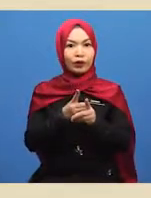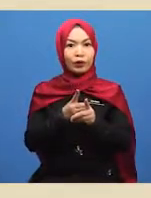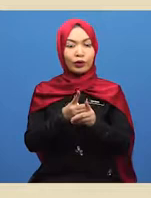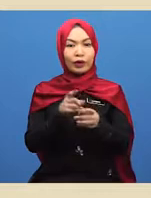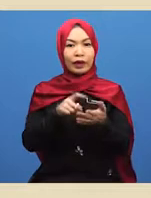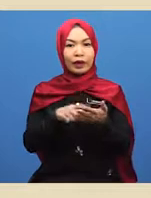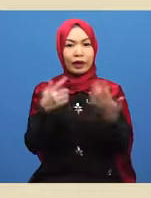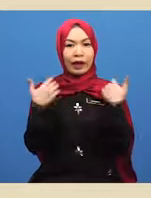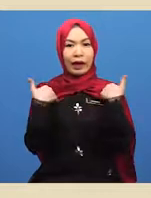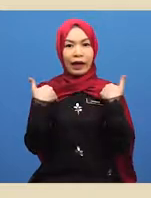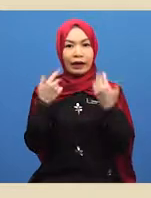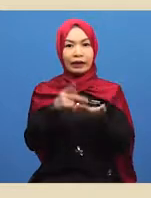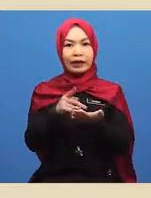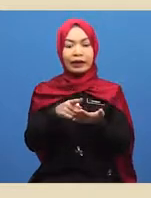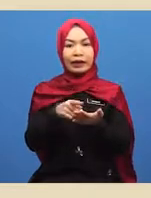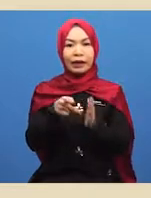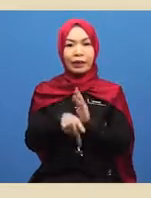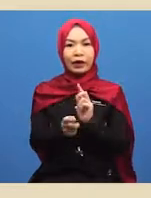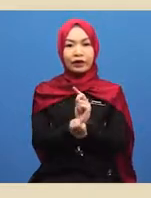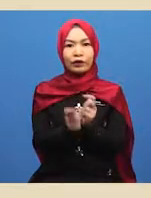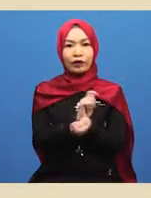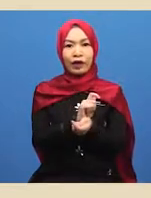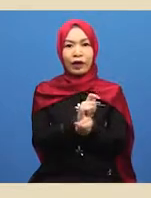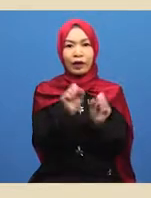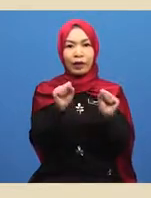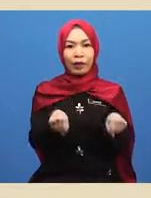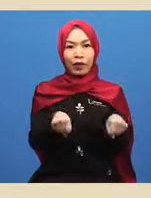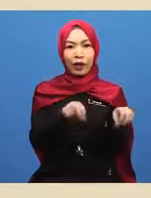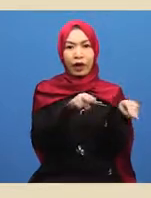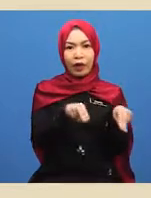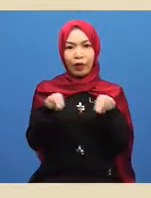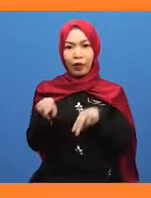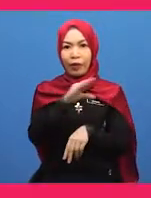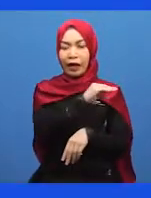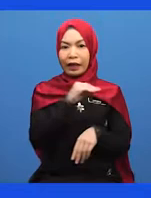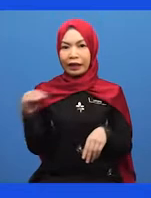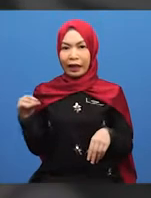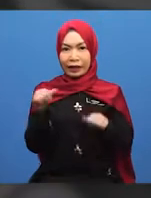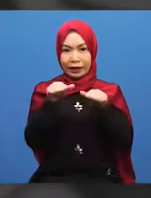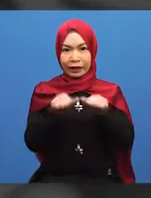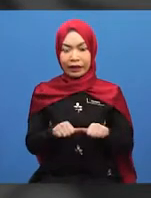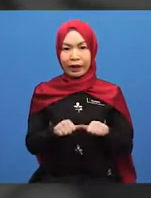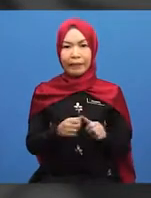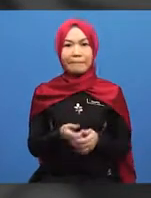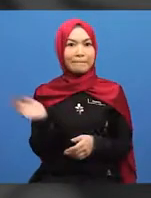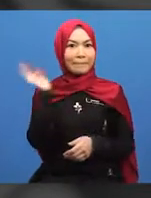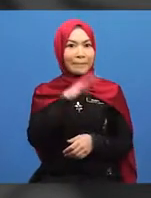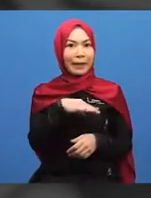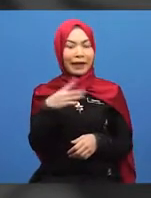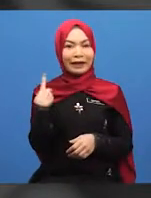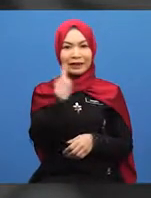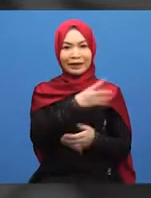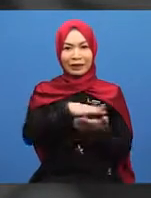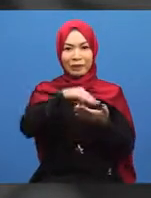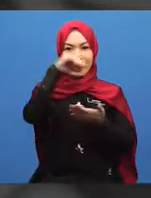kadar pertukaran asing boleh ubah dan kadar pertukaran asing tetap. Marilah kita